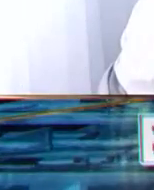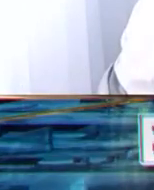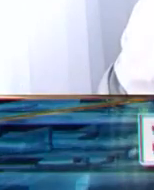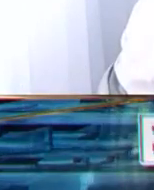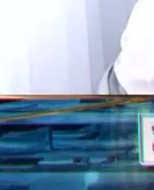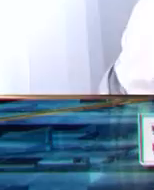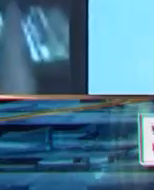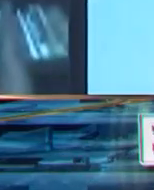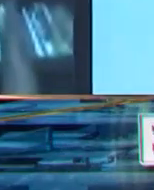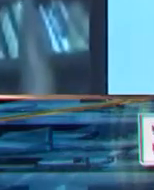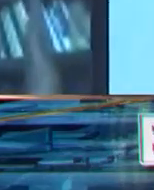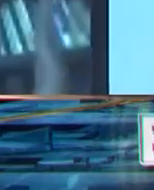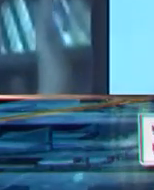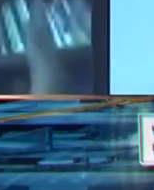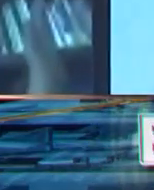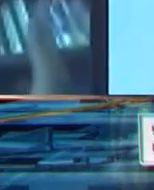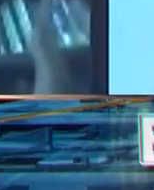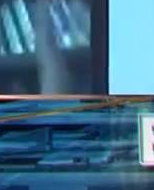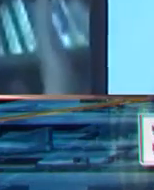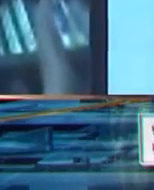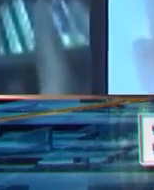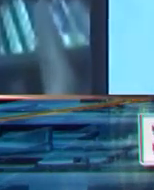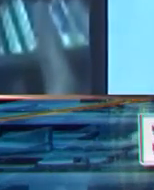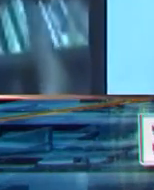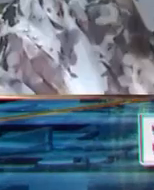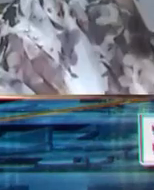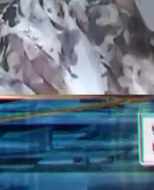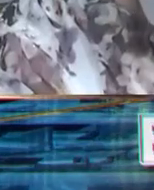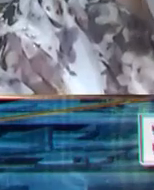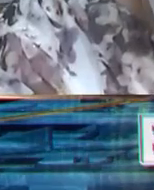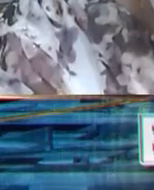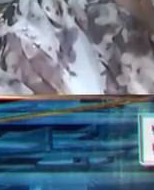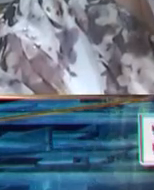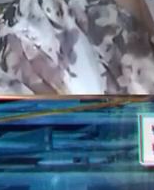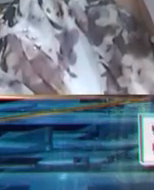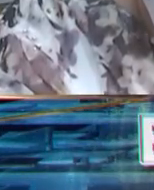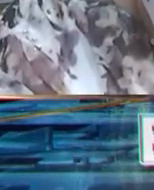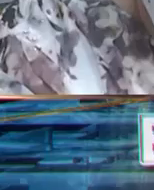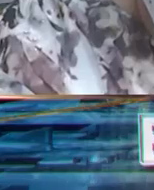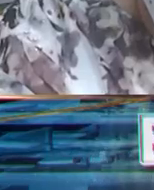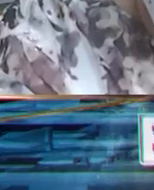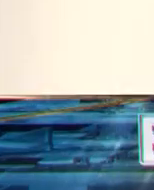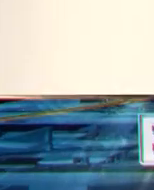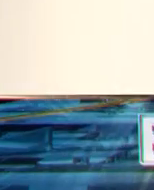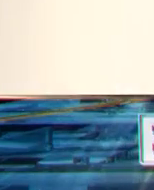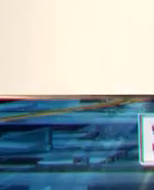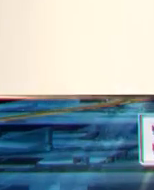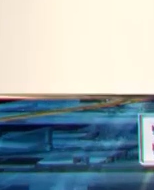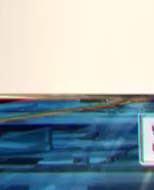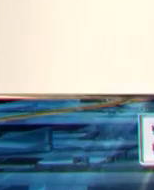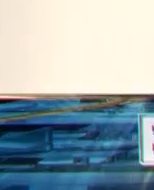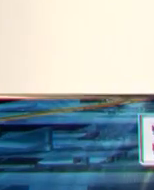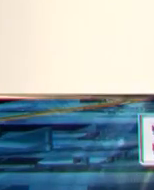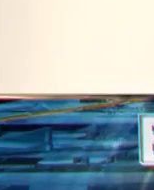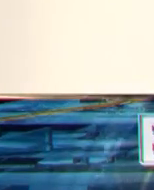Сабағын қалай, балақай? Облыстық білім басқармасының басшысы 100-ден аса мектеп оқушысымен онлайн кездесу өткізді. Бүгінгі күні өтіп